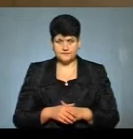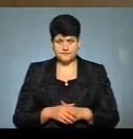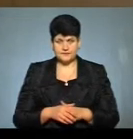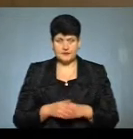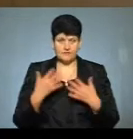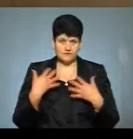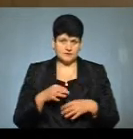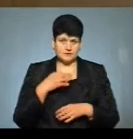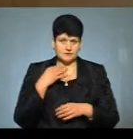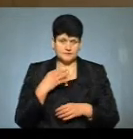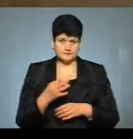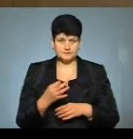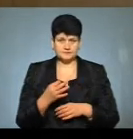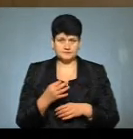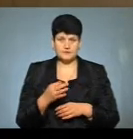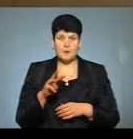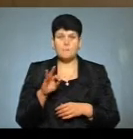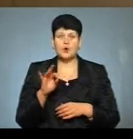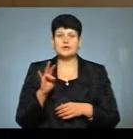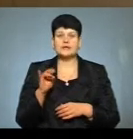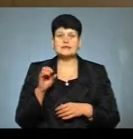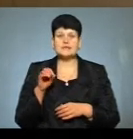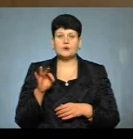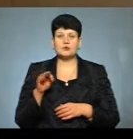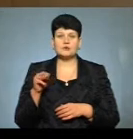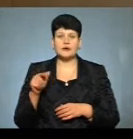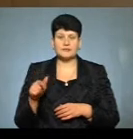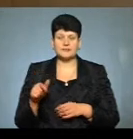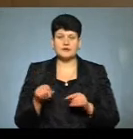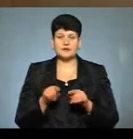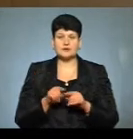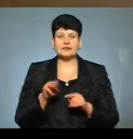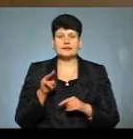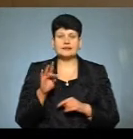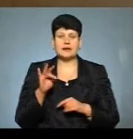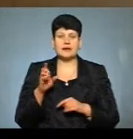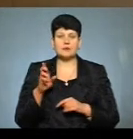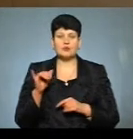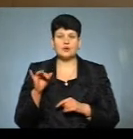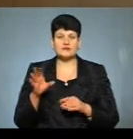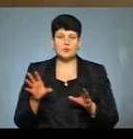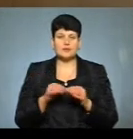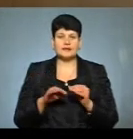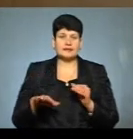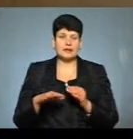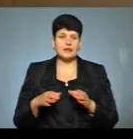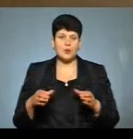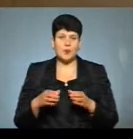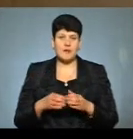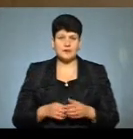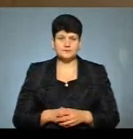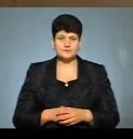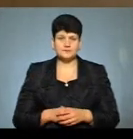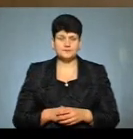як я вже сказала, в Монастирській ОТГ, також в Трибухівській об'єднаній територіальній громаді